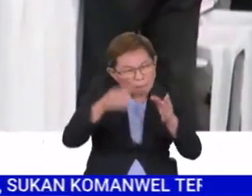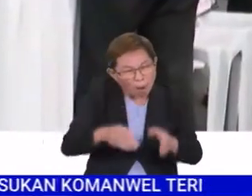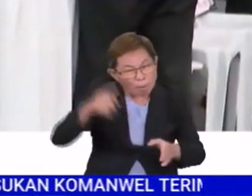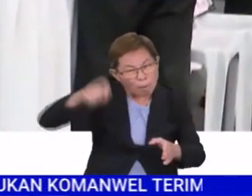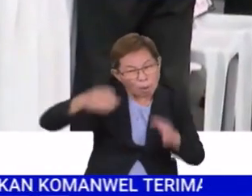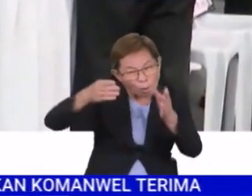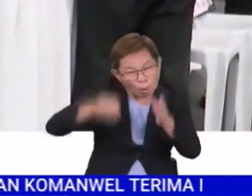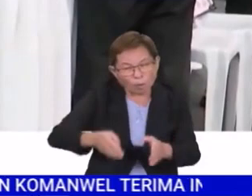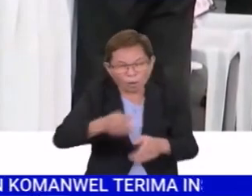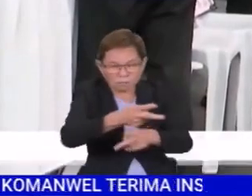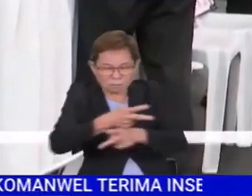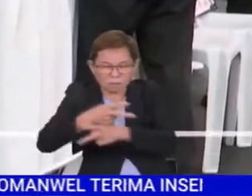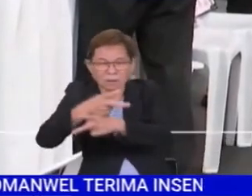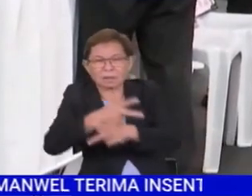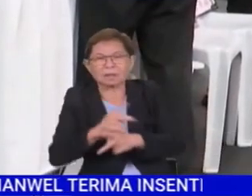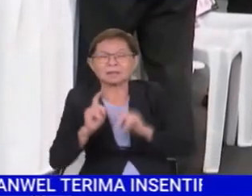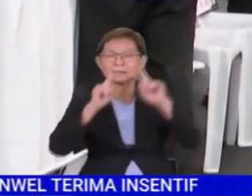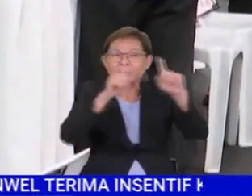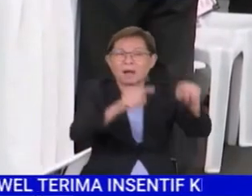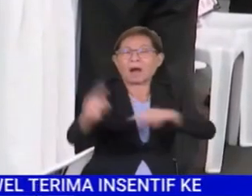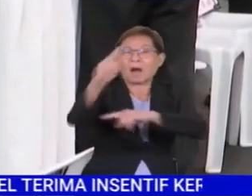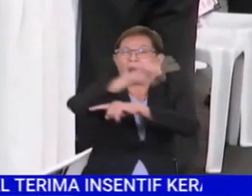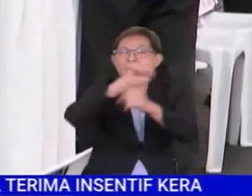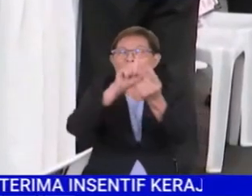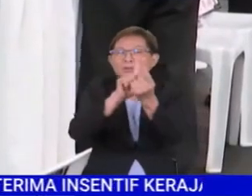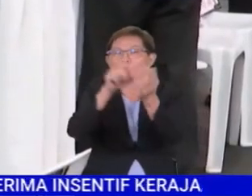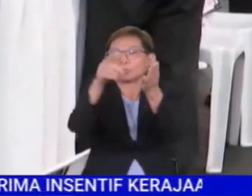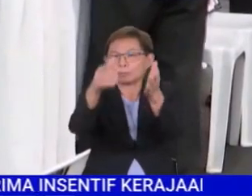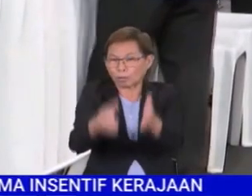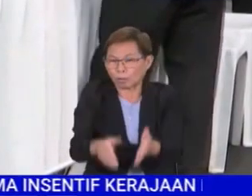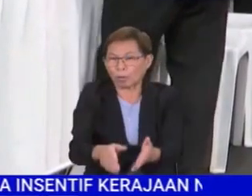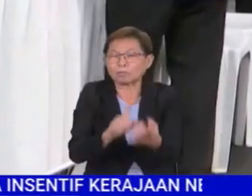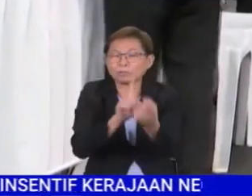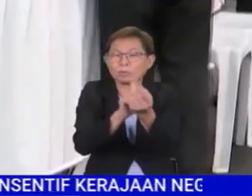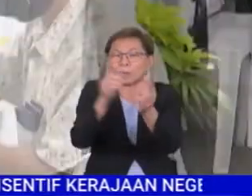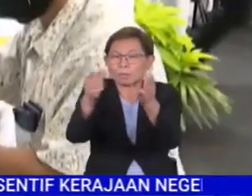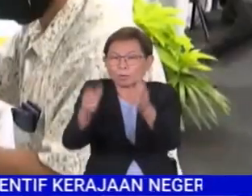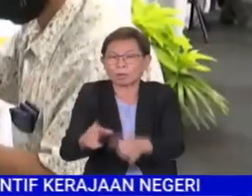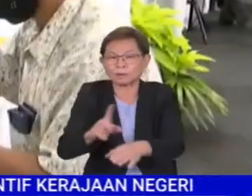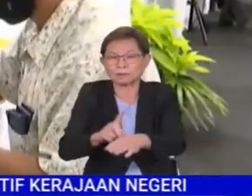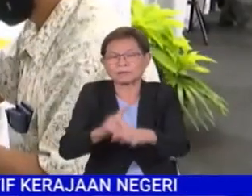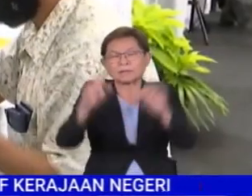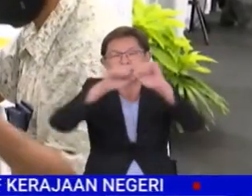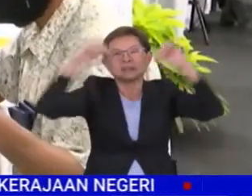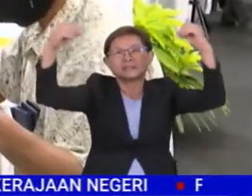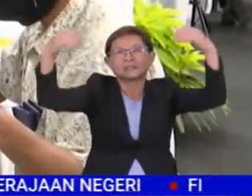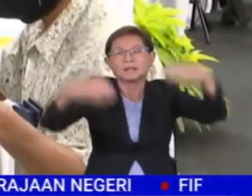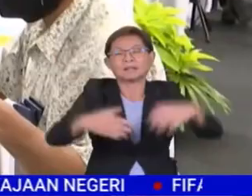Beliau berkata demikian selepas menghadiri hari bertemu pelanggan di Stadium Indra Mulia, Ipoh.